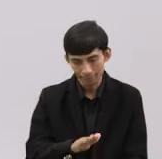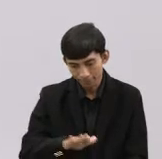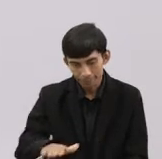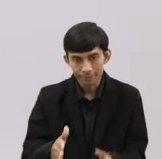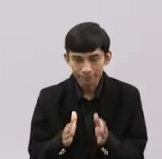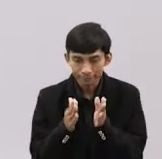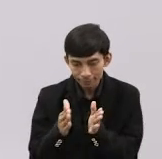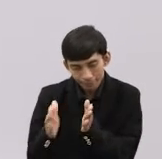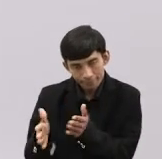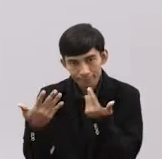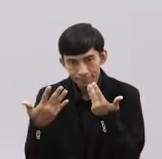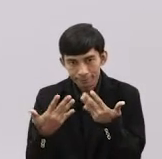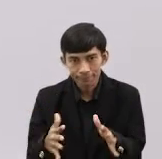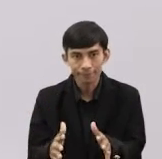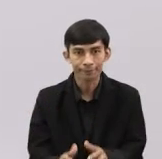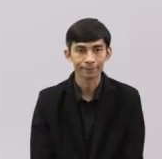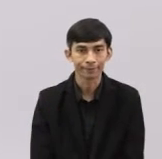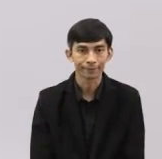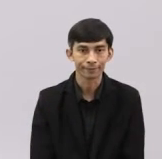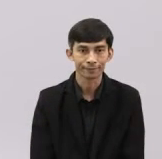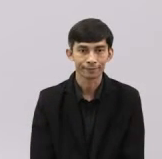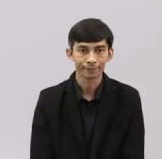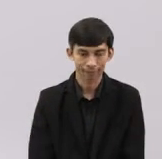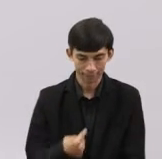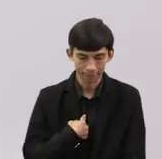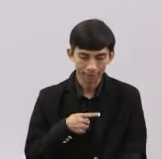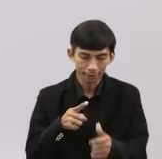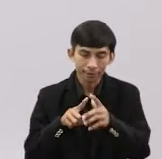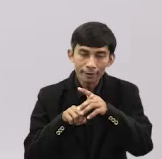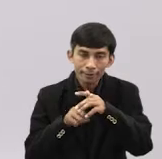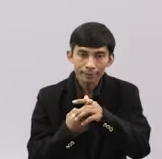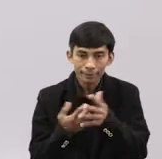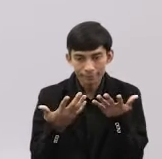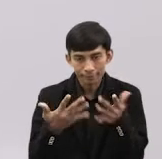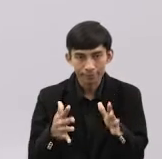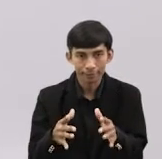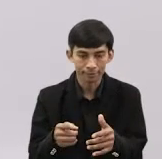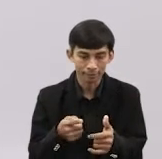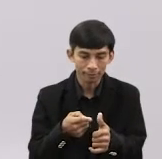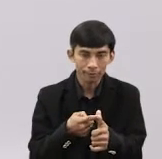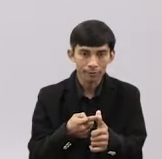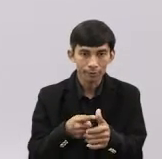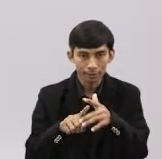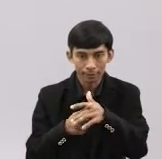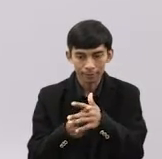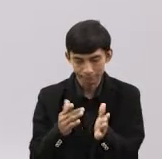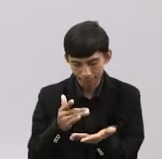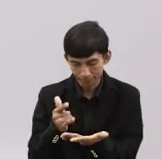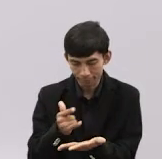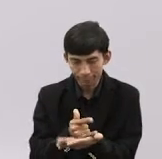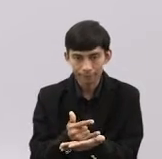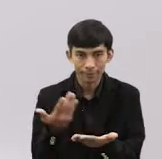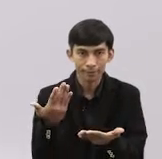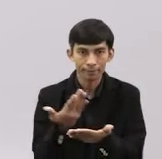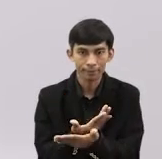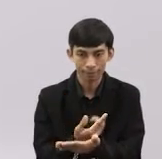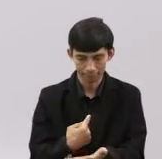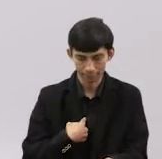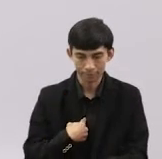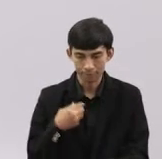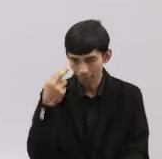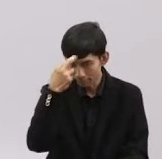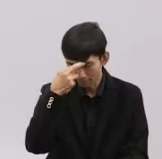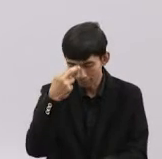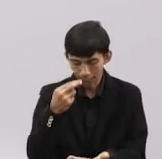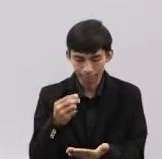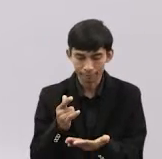xong phải đẻ rùi hai rừng nơi con. Chắc nè cụ ai chạp đàm bàn hời. Chà, môn nâng chạp đàm mê riêng thầm mấy, nè cụ xong rùm lực mê riêng chạp bắn